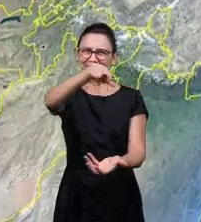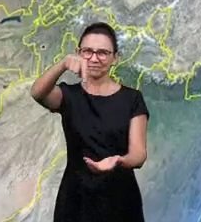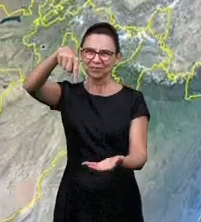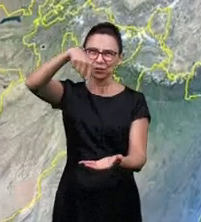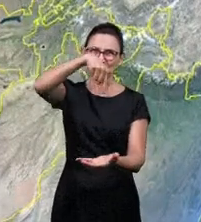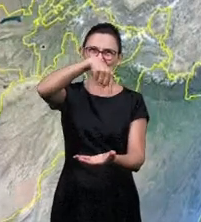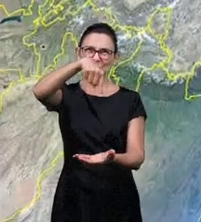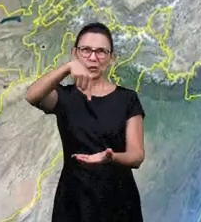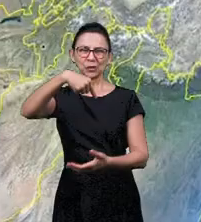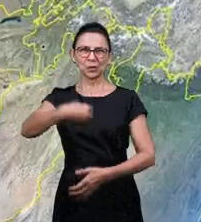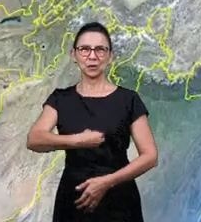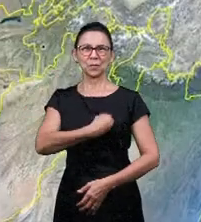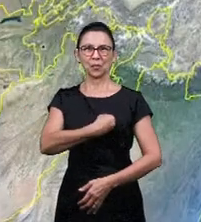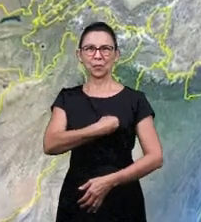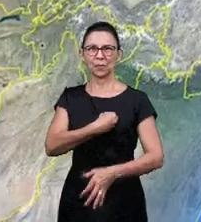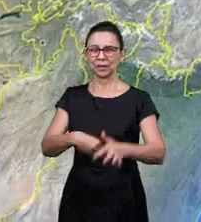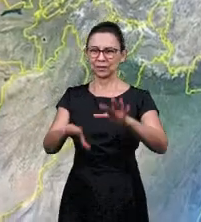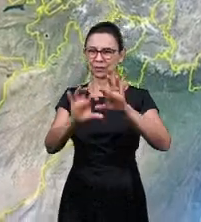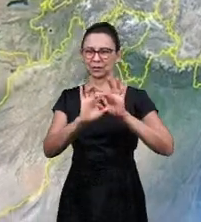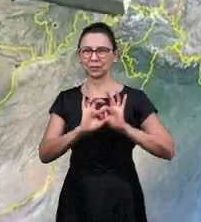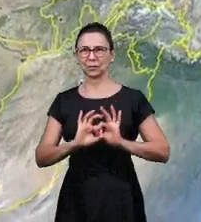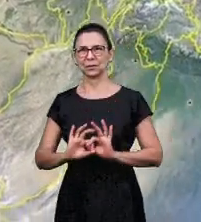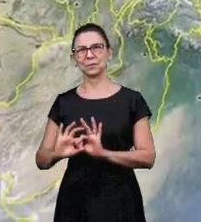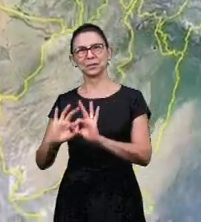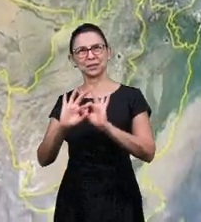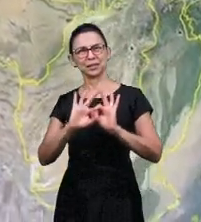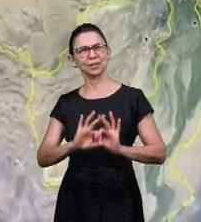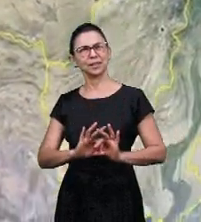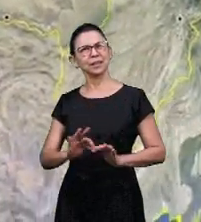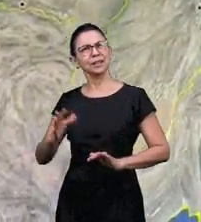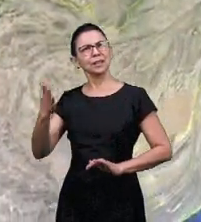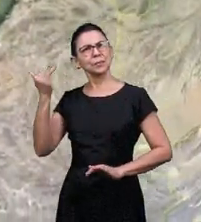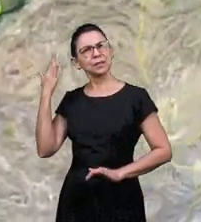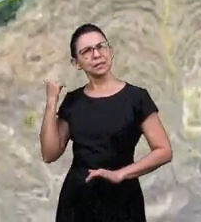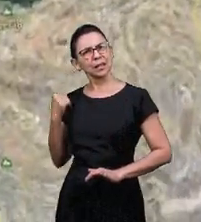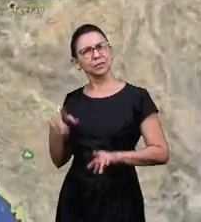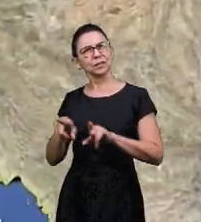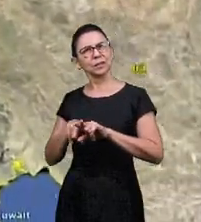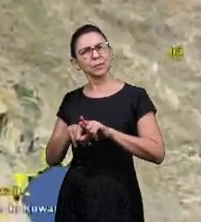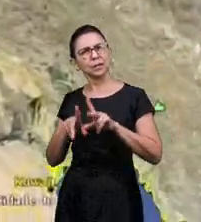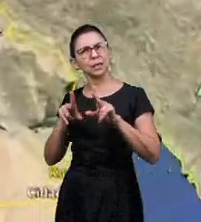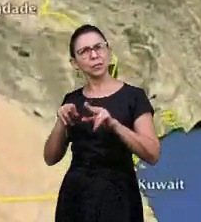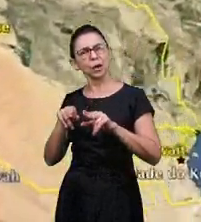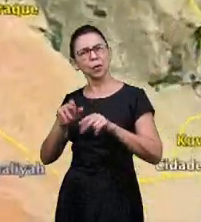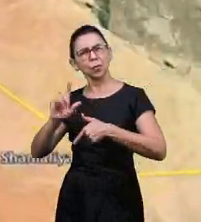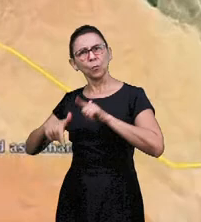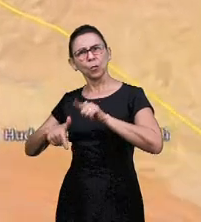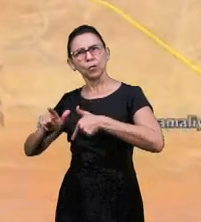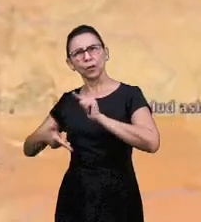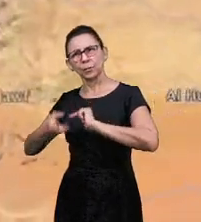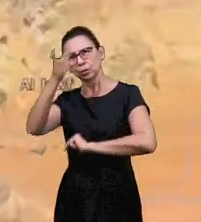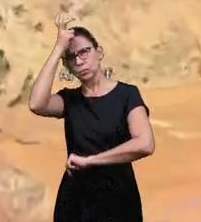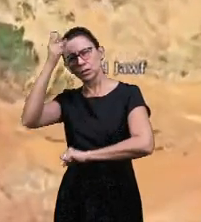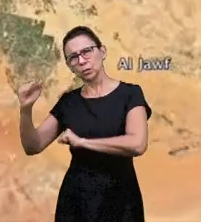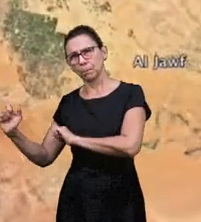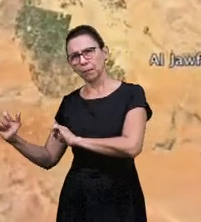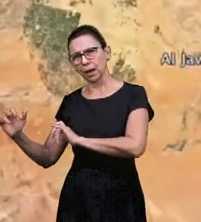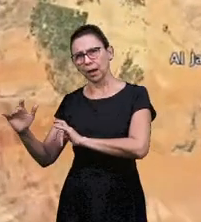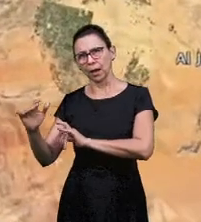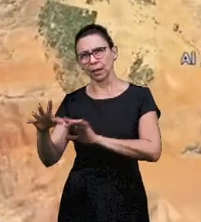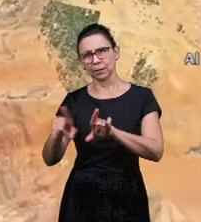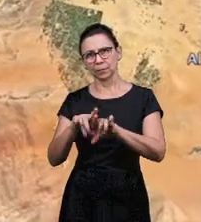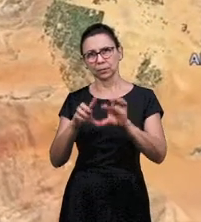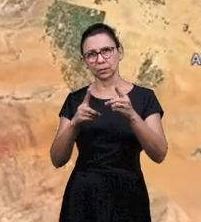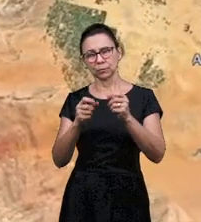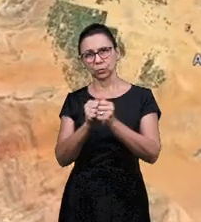vivent un moment d'unité et communion, comme l'ont vécu les Hébreux à leur sortie d'Égypte et les disciples avec le Seigneur